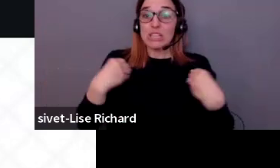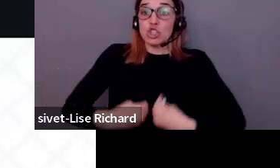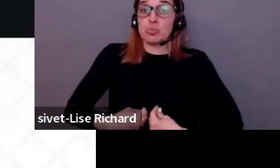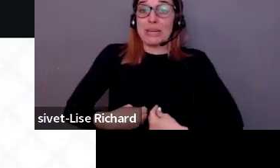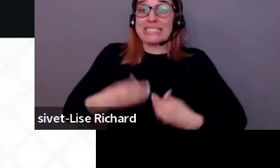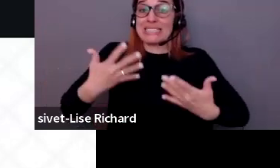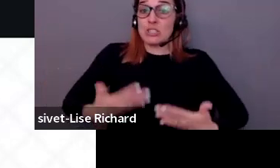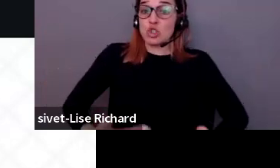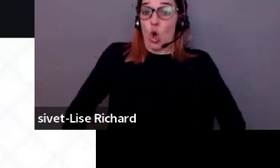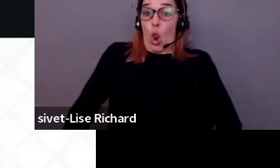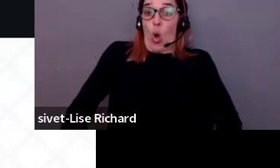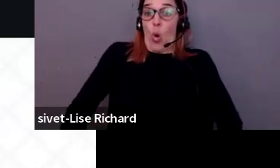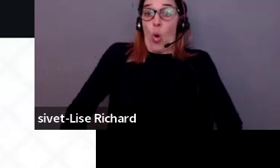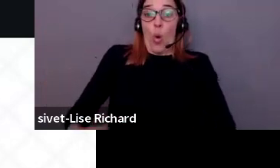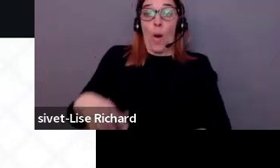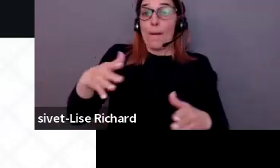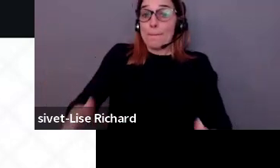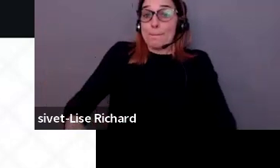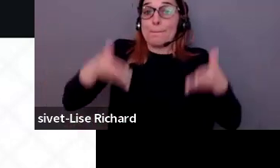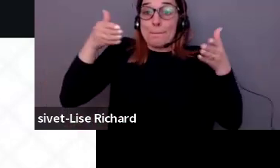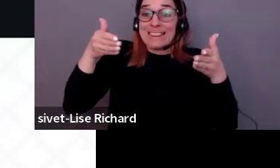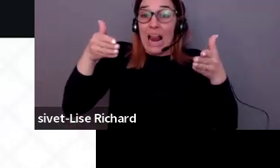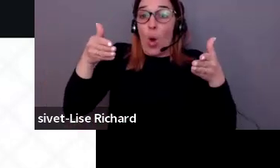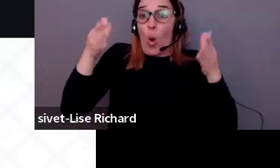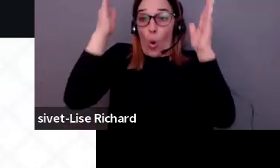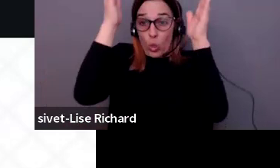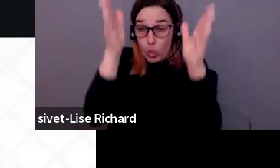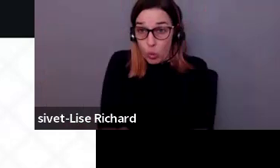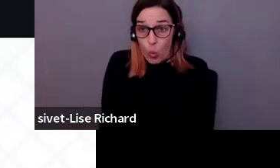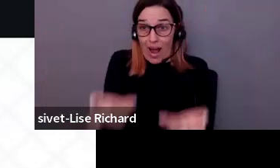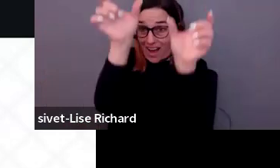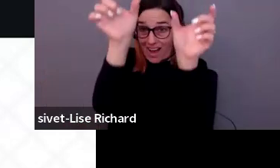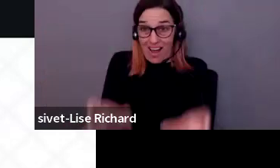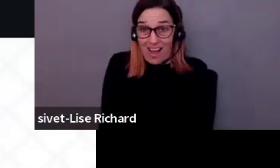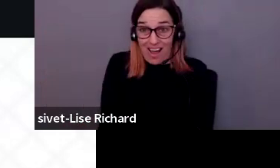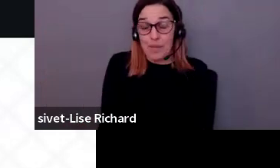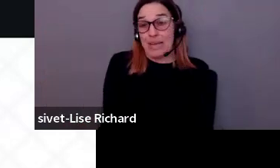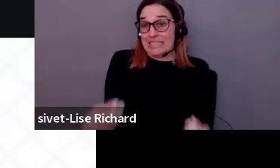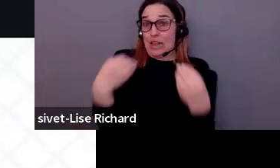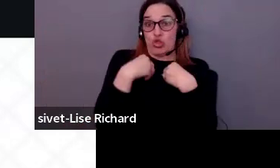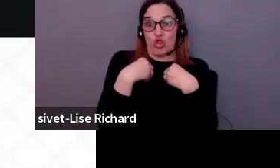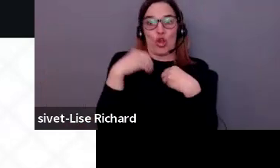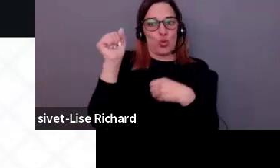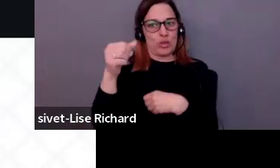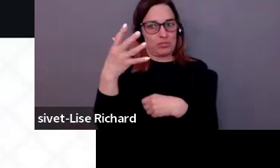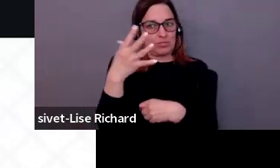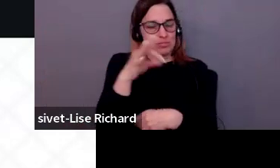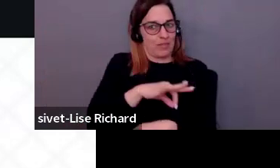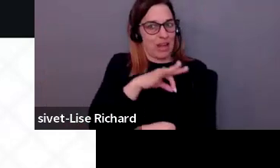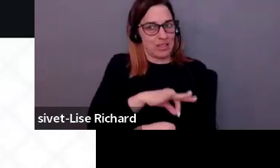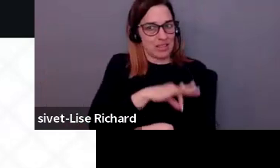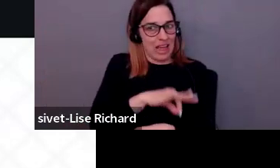qui sont cintrées. Des pantalons avec des coupes droites. C'est des choses qui mettent en valeur. Le pantalon à coupe